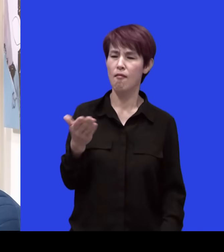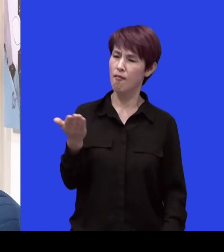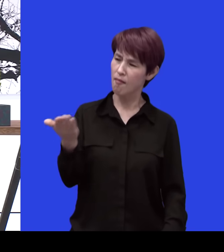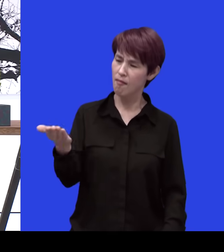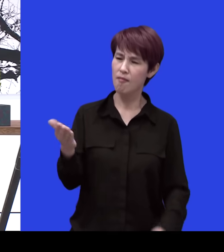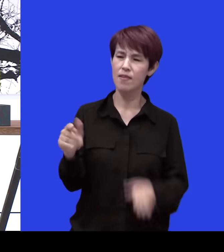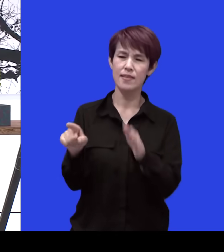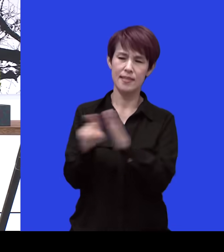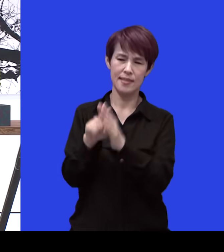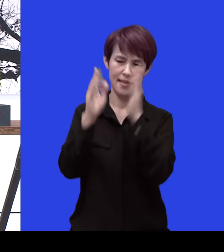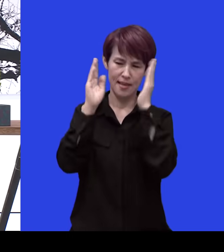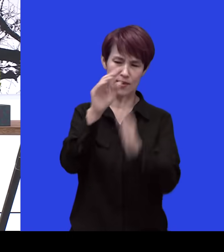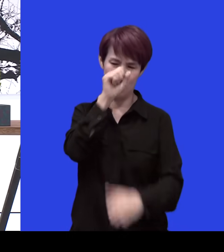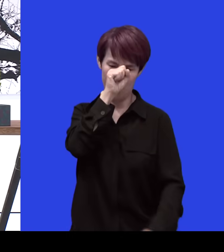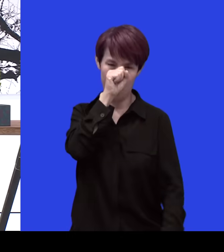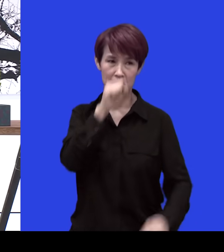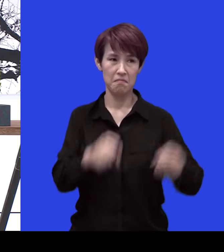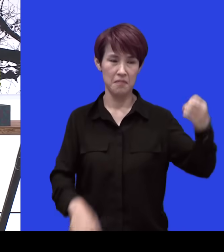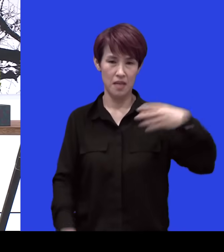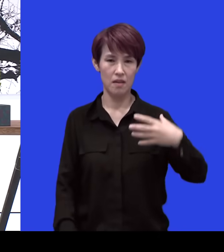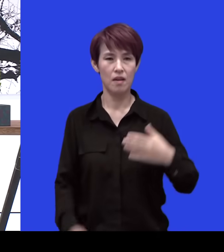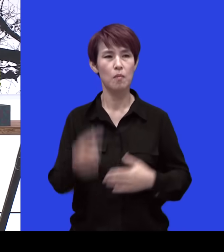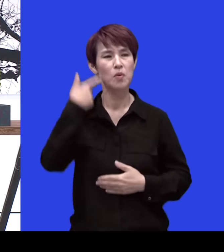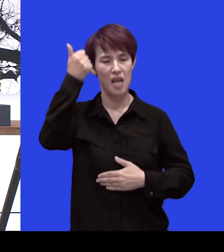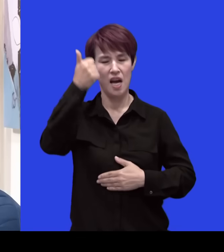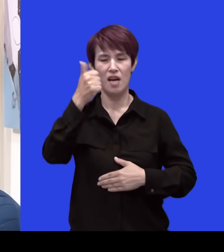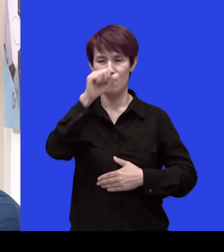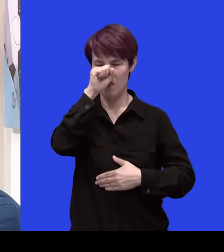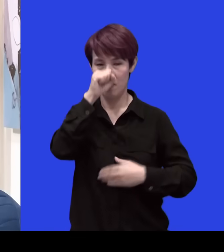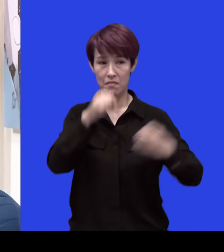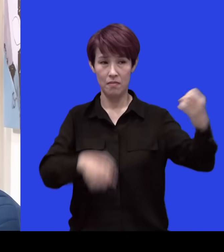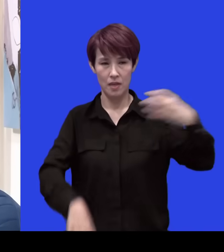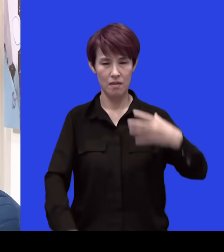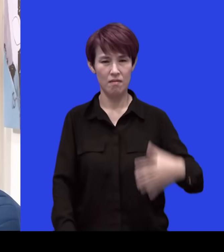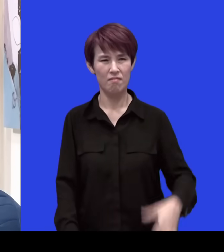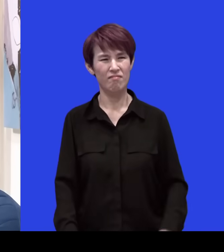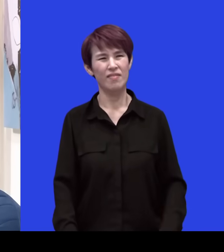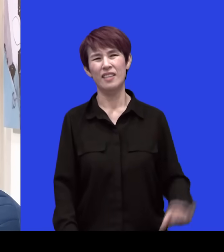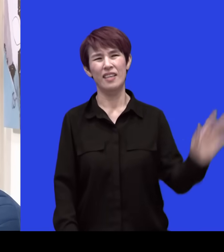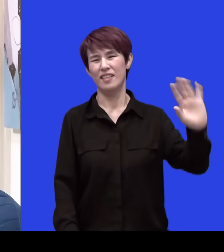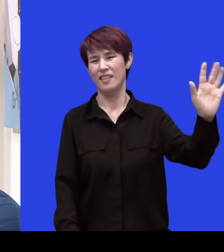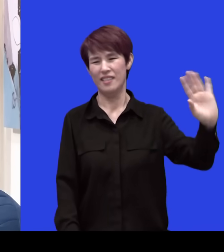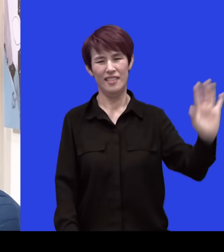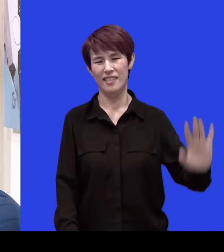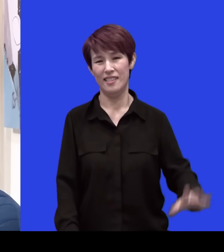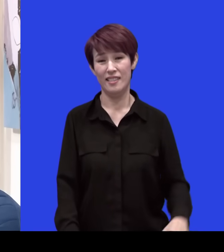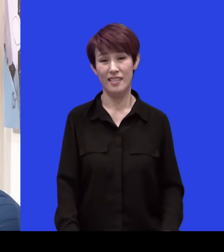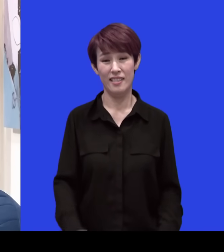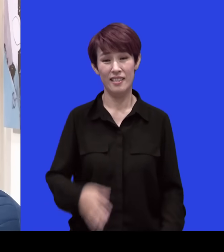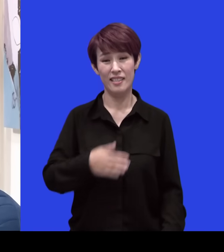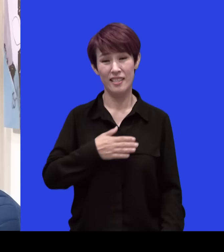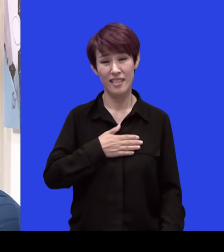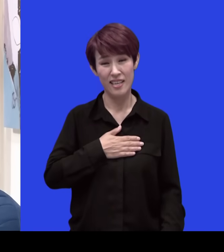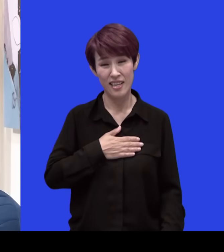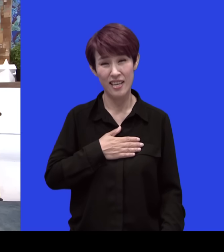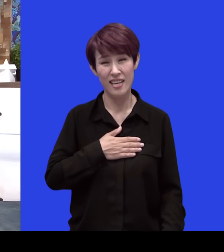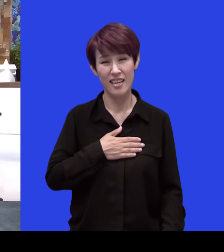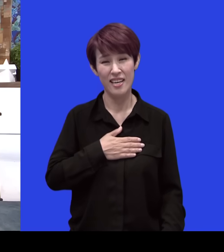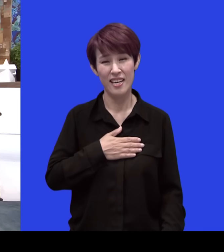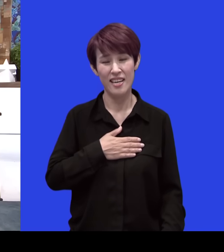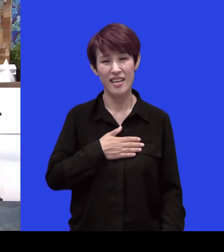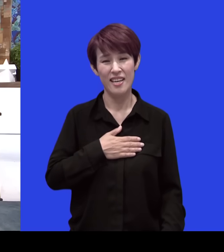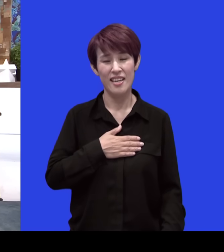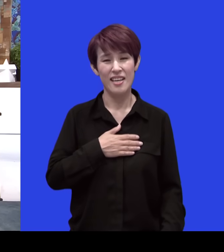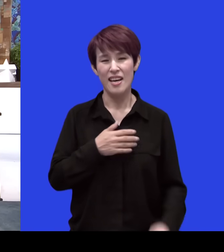신학을 해야 되겠다고. 목사가 되라고. 예. 사모님 저는요 원래 그런 얘기도 있었는데 네.